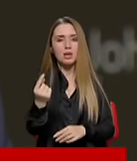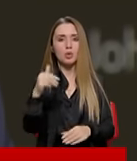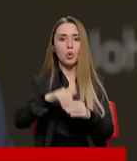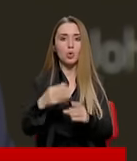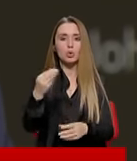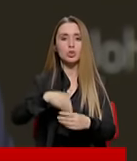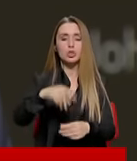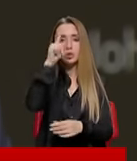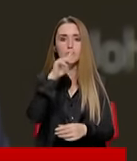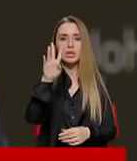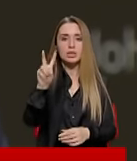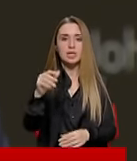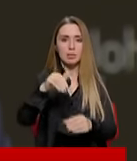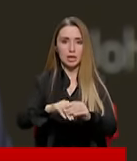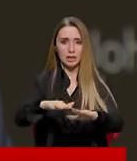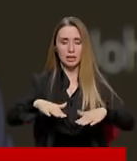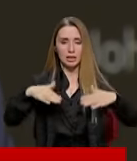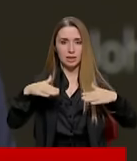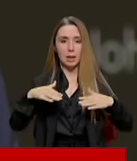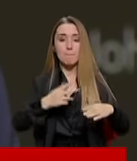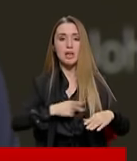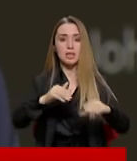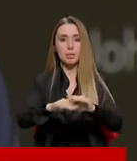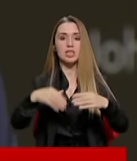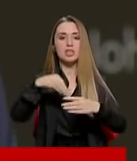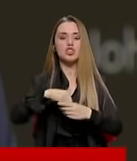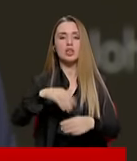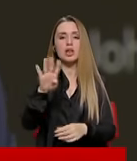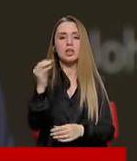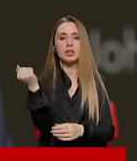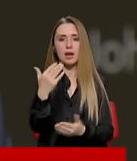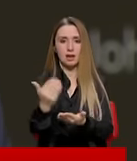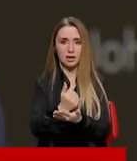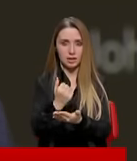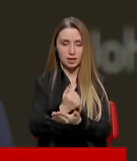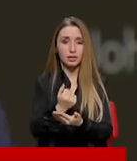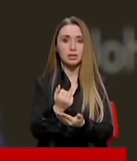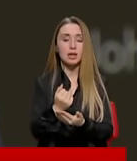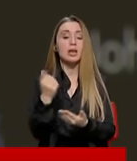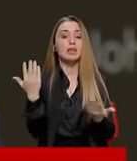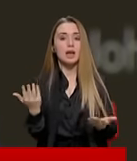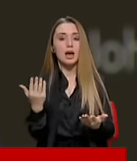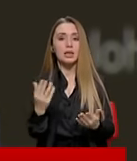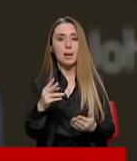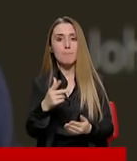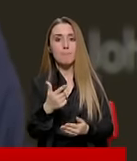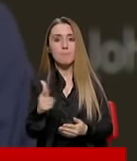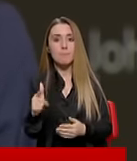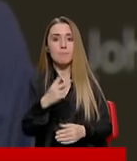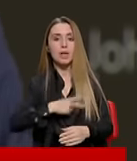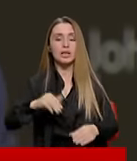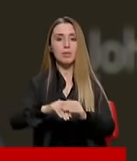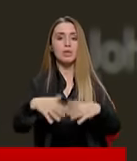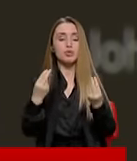148 belediye meclisi içerisinde 40 tane kazanabildi Dolayısıyla taşra daki belediye meclisi üyeleri çok çok